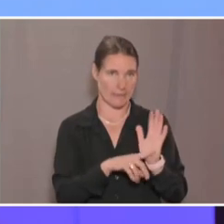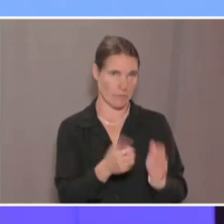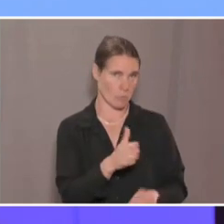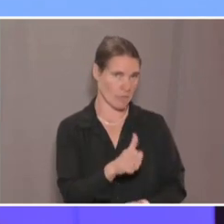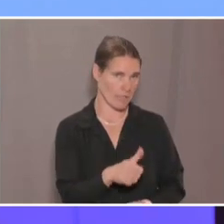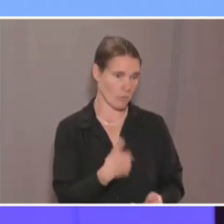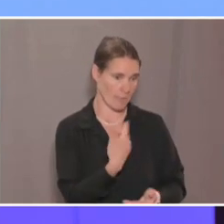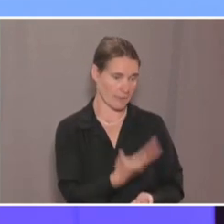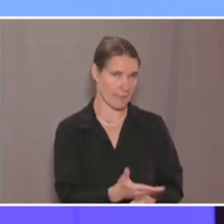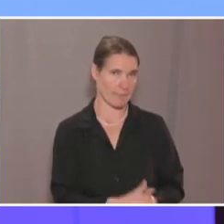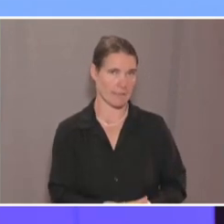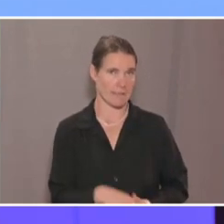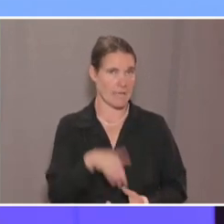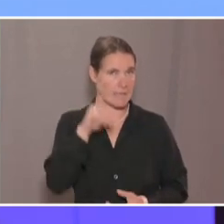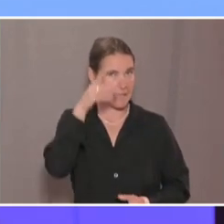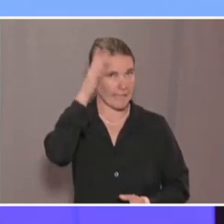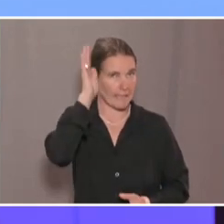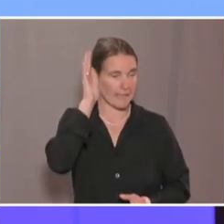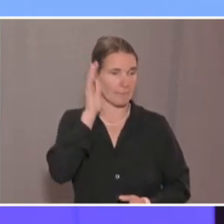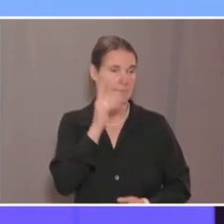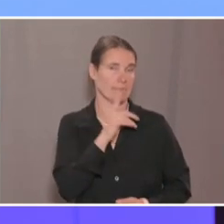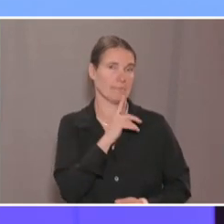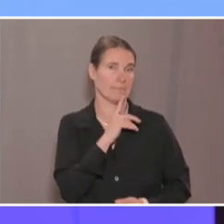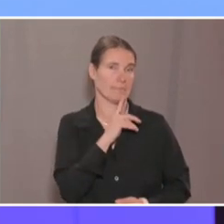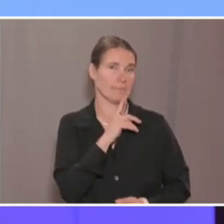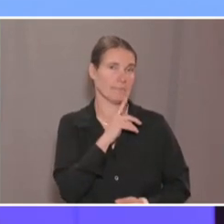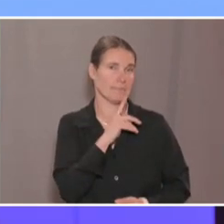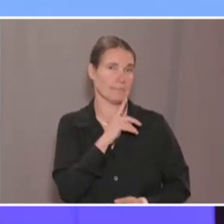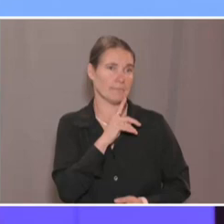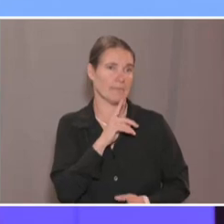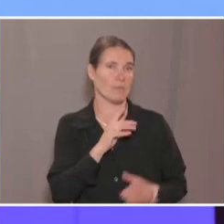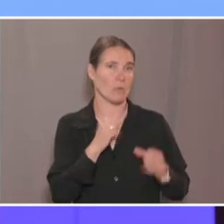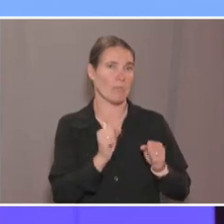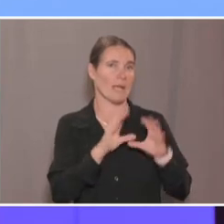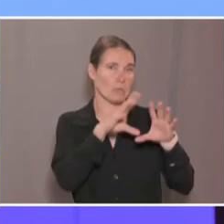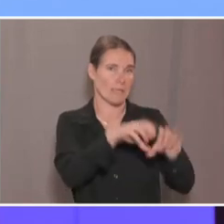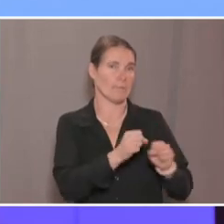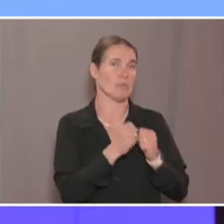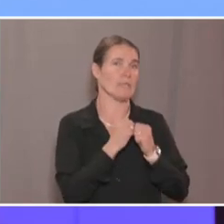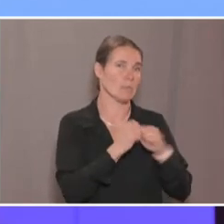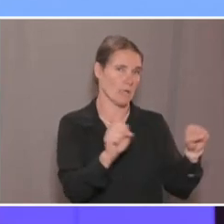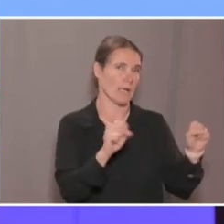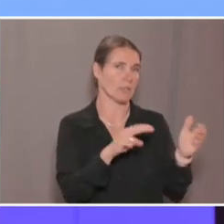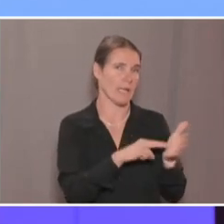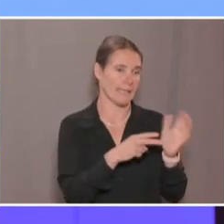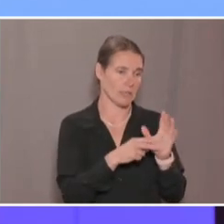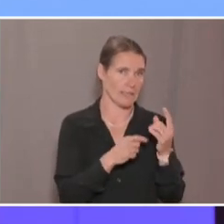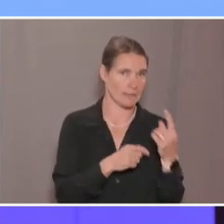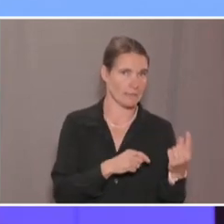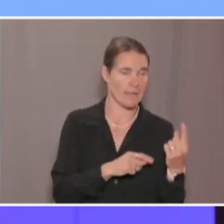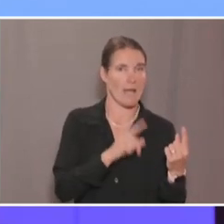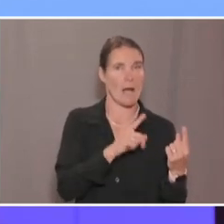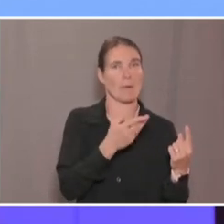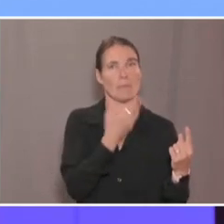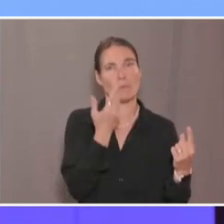abgab, Drenkhahn sei, Zitat, bis zur Machtübernahme gut demokratisch eingestellt gewesen, aber